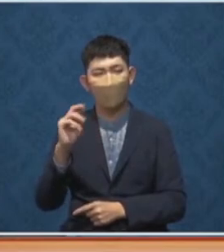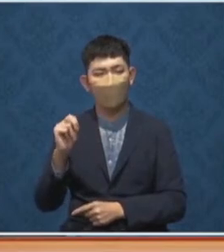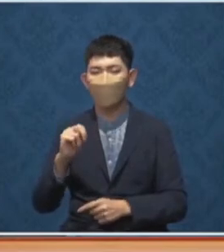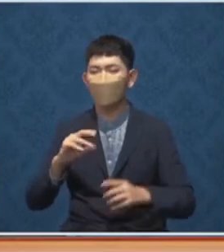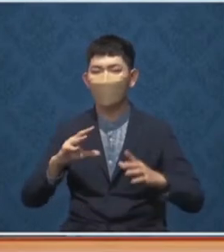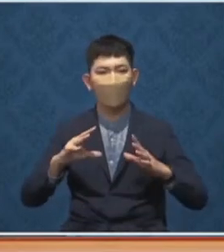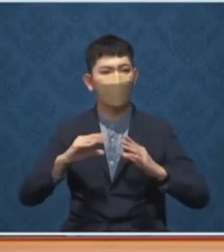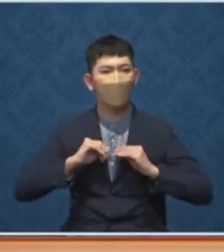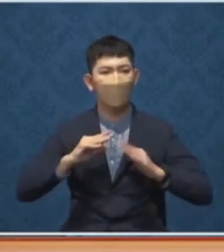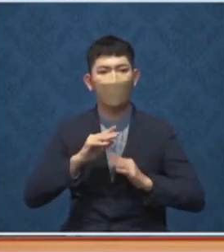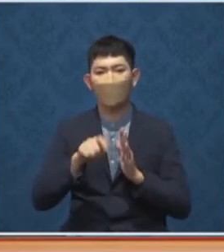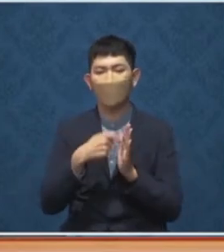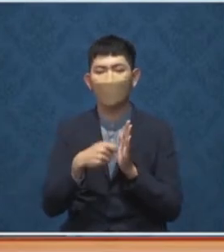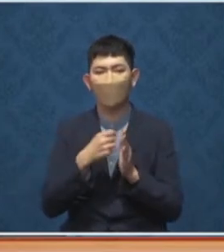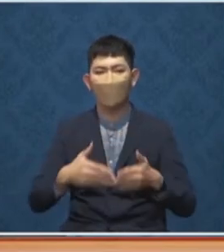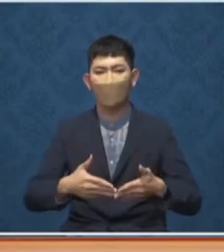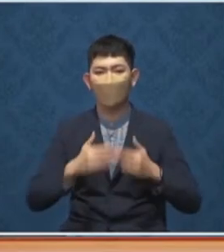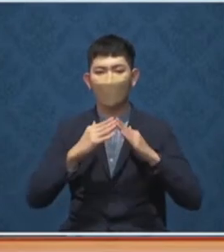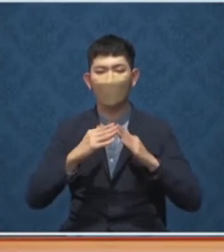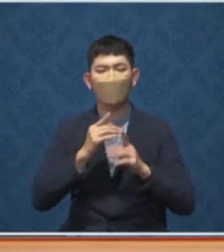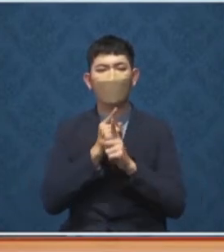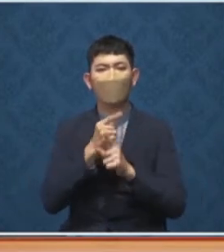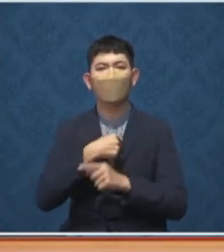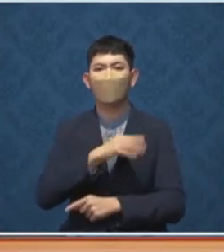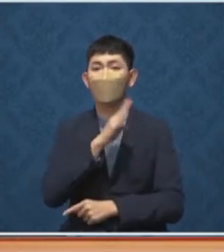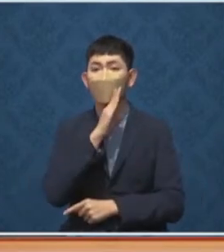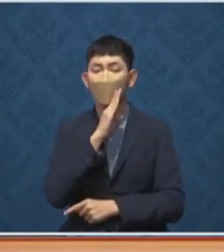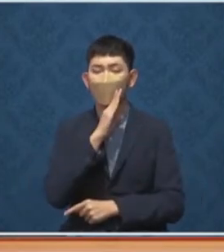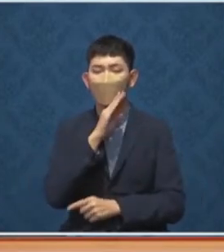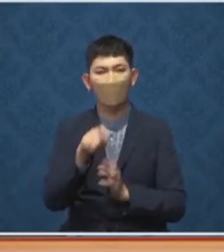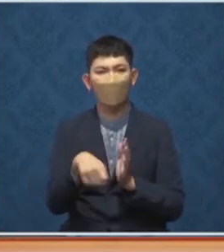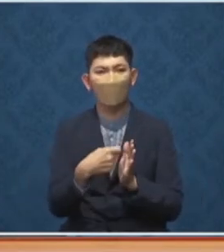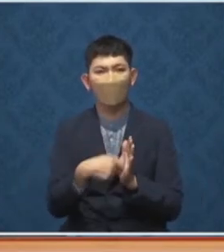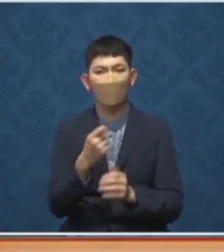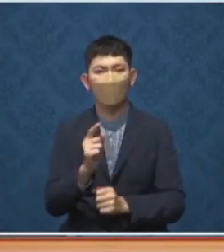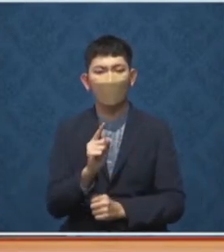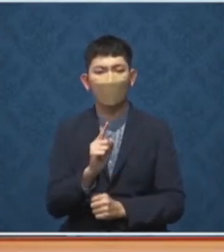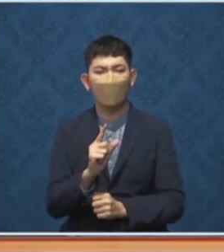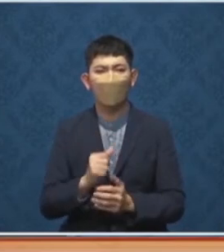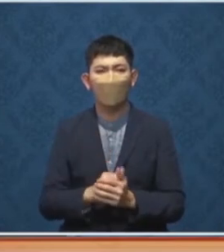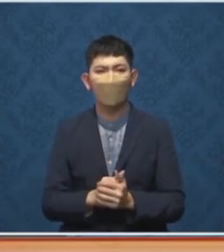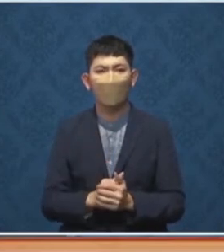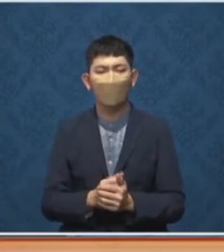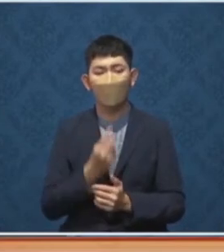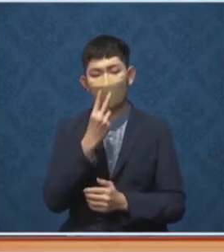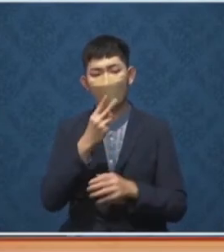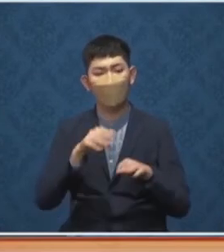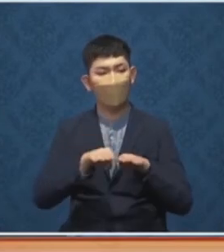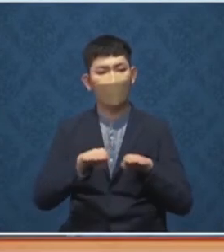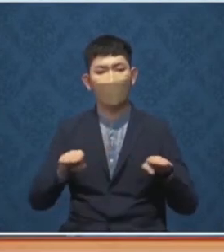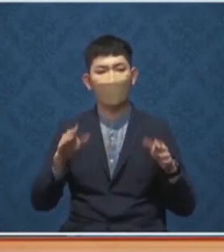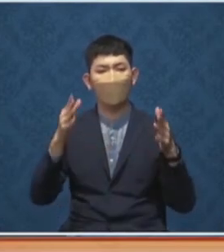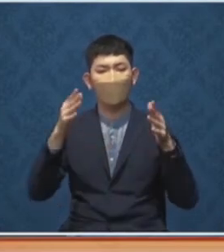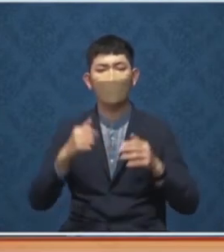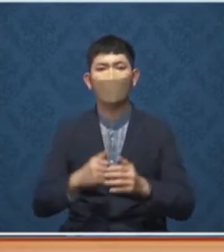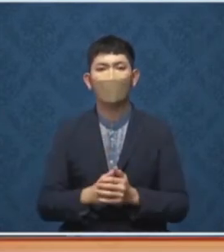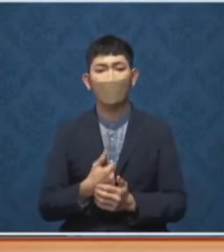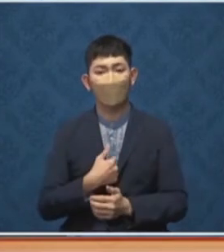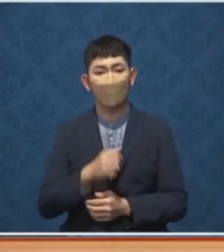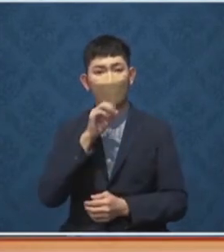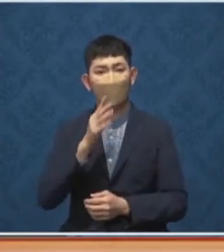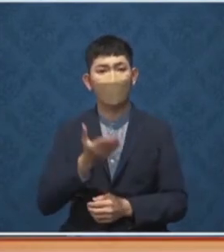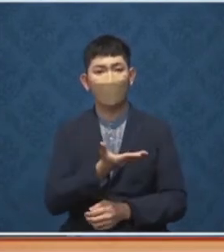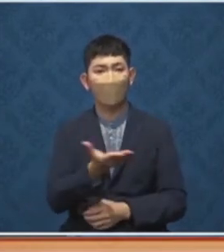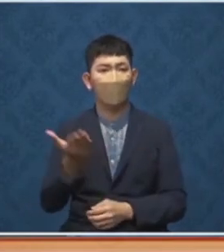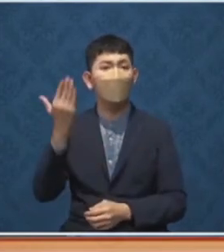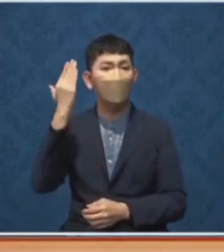seekสาเหตตไปคือ คามไมมมาตรฐานครัผมตอง้ืนยนใหทกท่านรู้